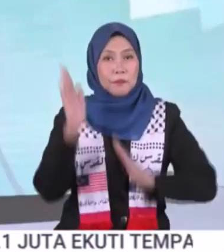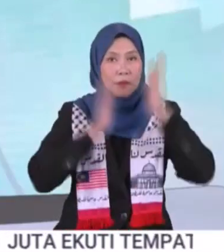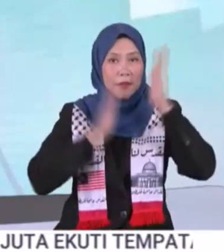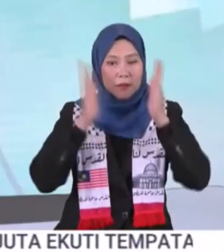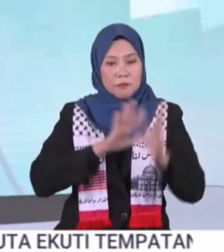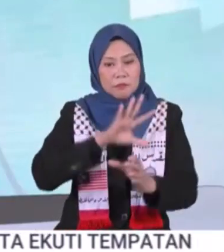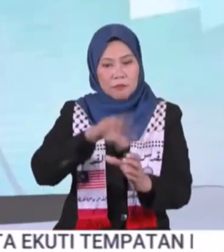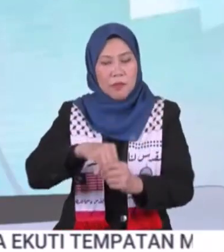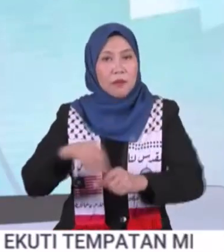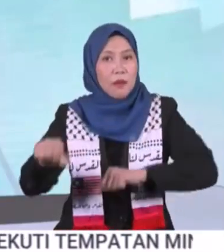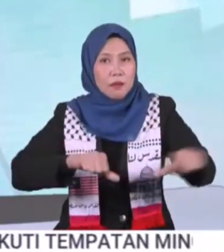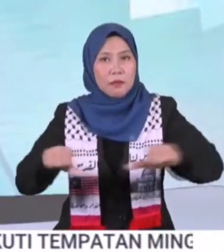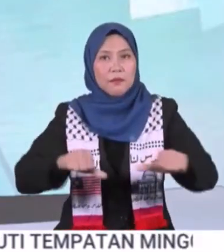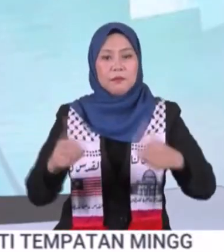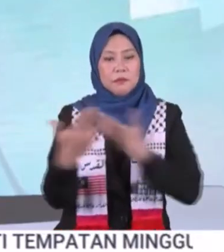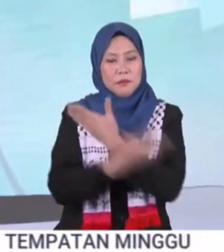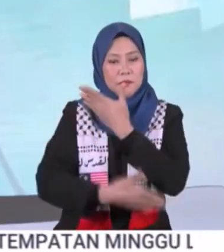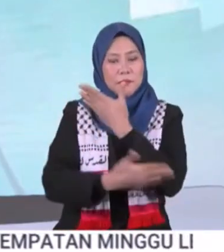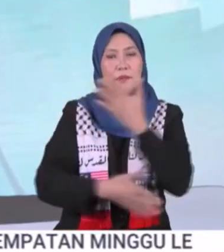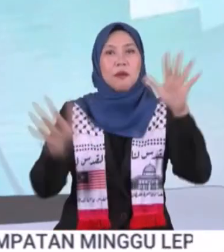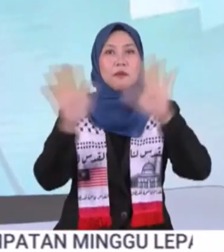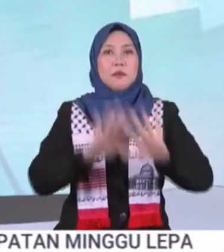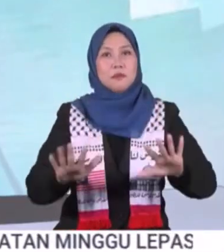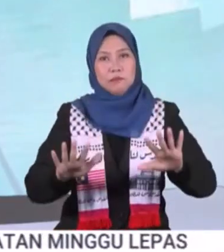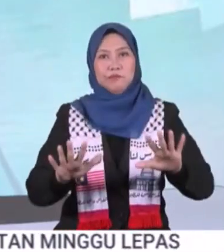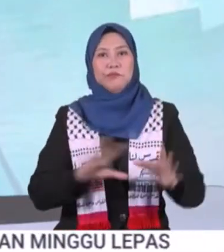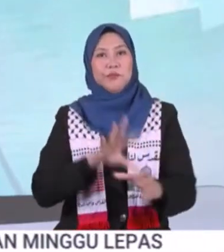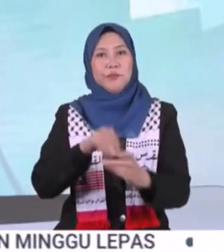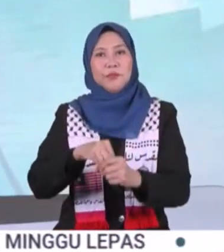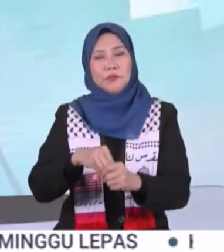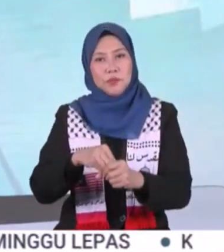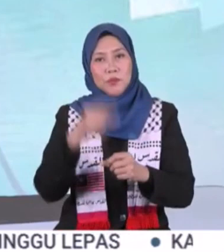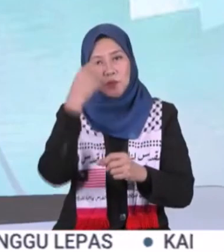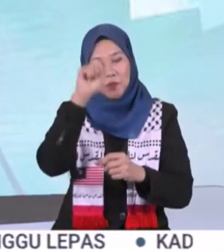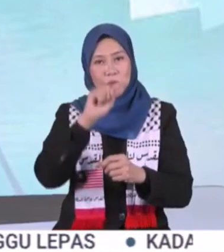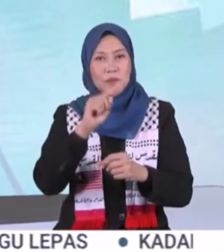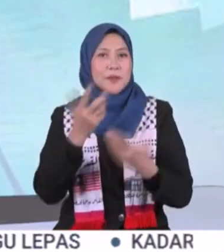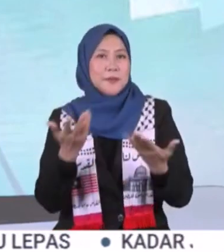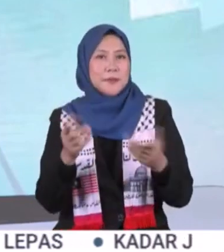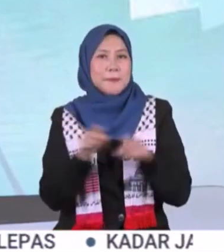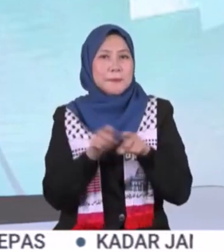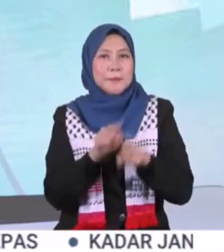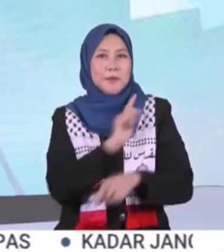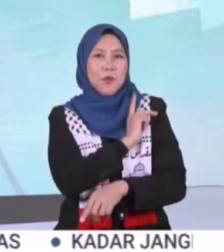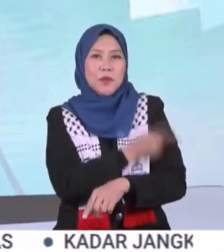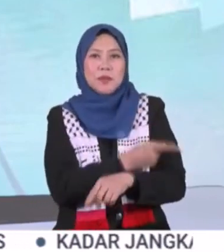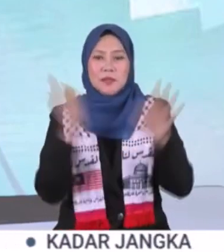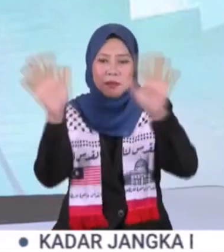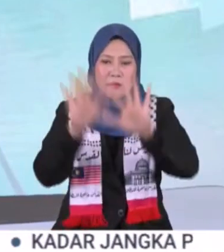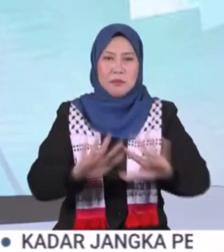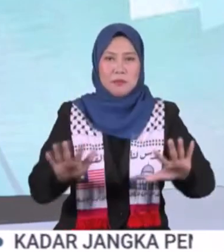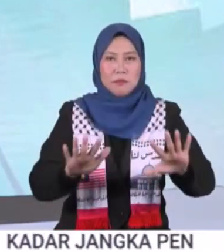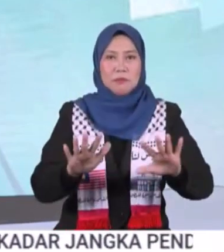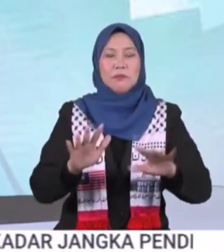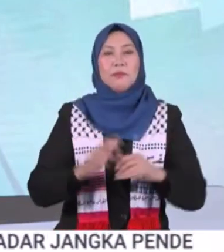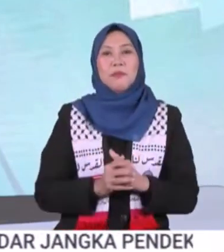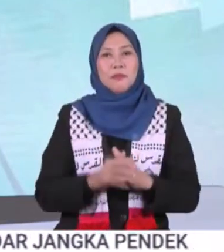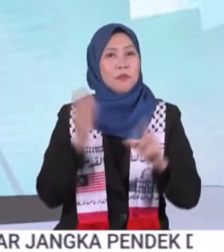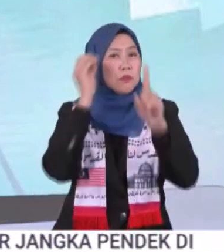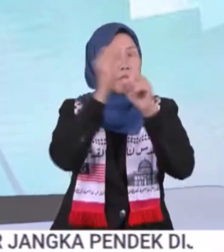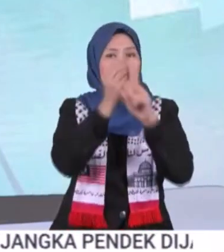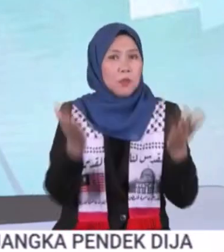Malaysia terlibat secara aktif dengan negara-negara ASEAN lain untuk memacu inisiatif serantau seperti Grid Kuasa ASEAN. Ia